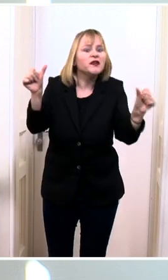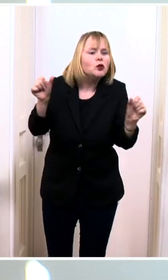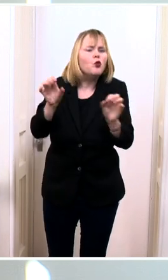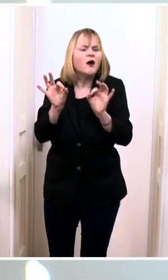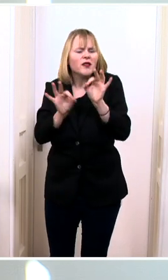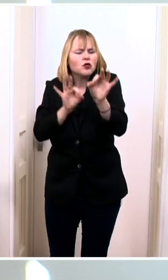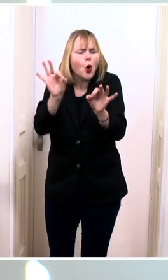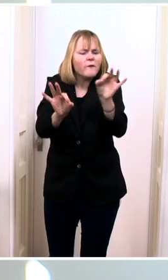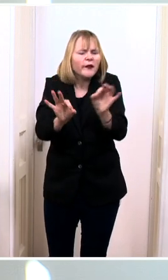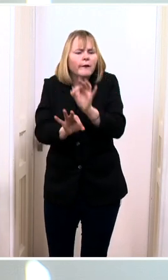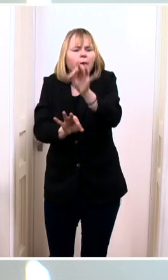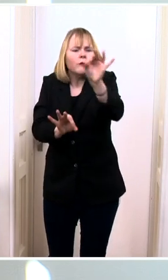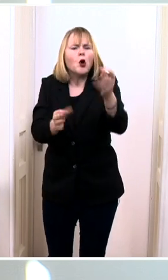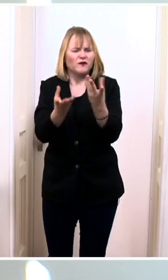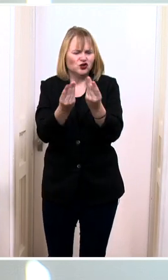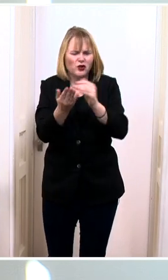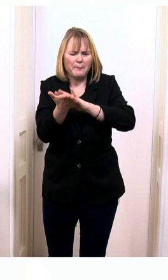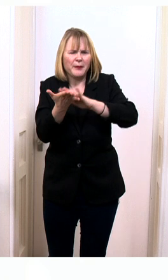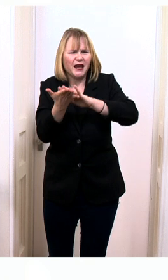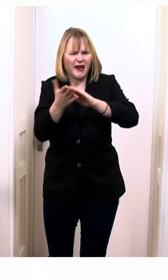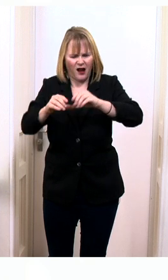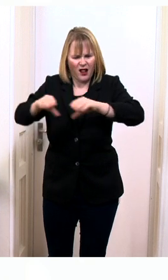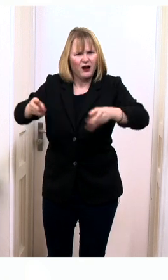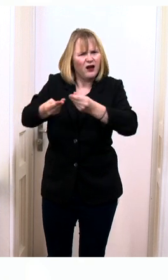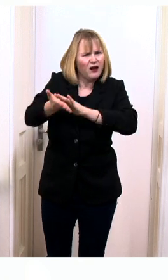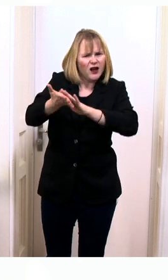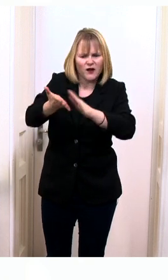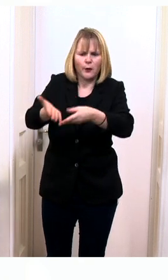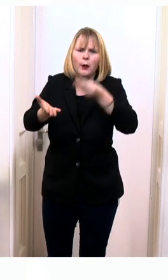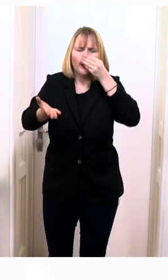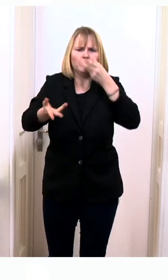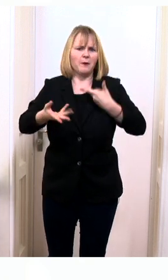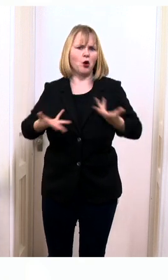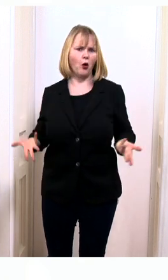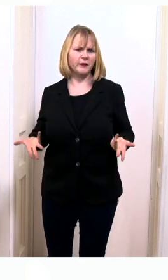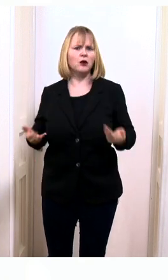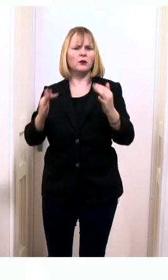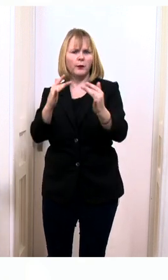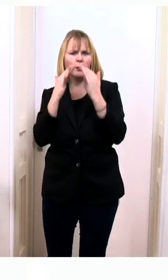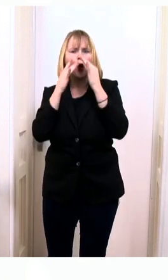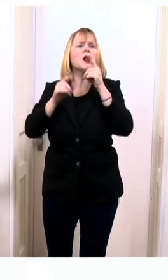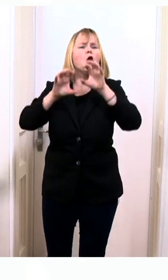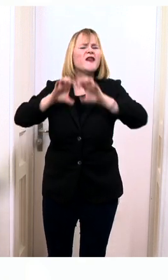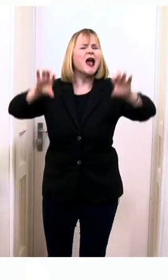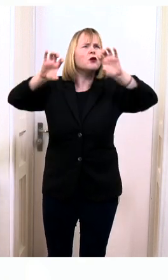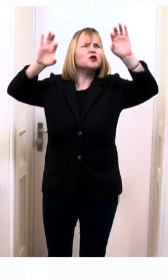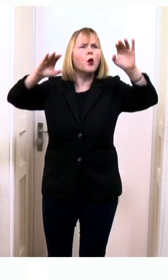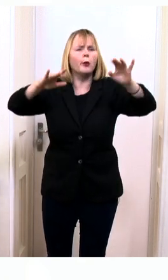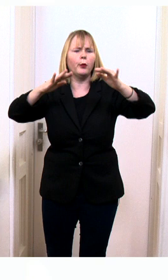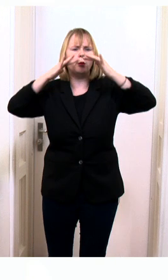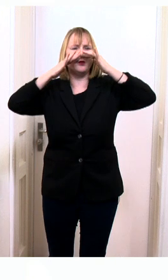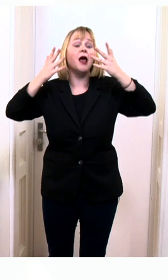Tröpfcheninfektion, Schmierinfektion über Hände oder Oberflächen oder eben dann auch ganz heimtückisch über Aerosole. Und wir